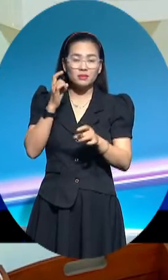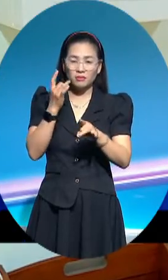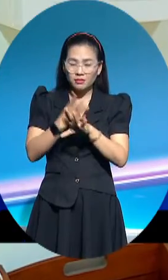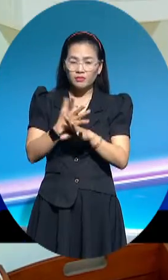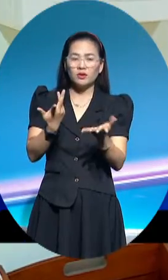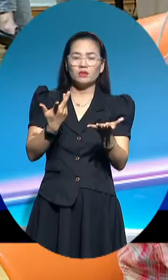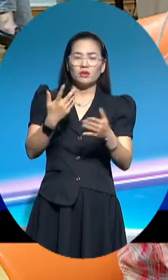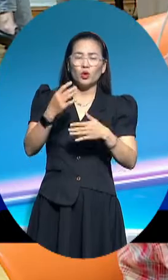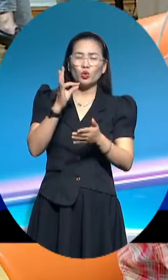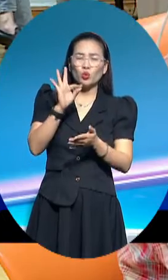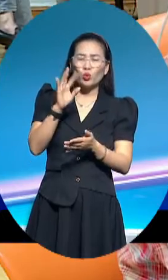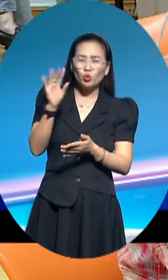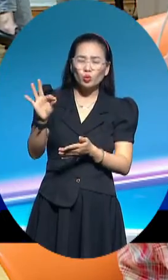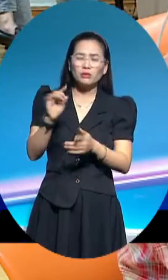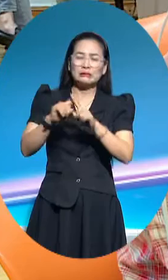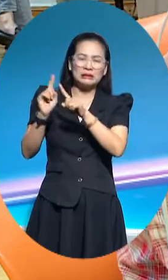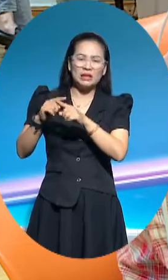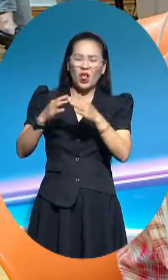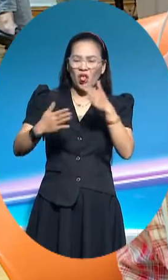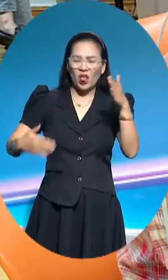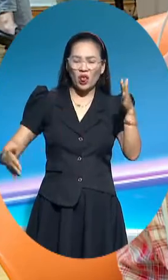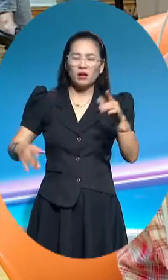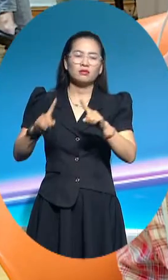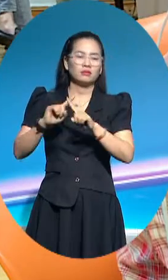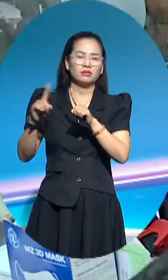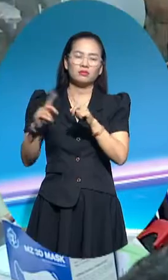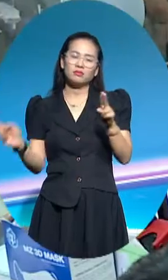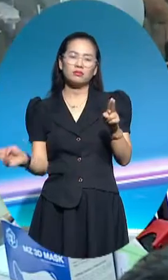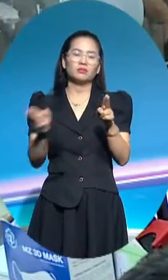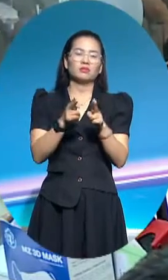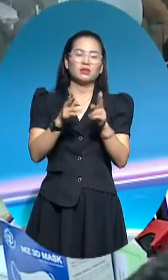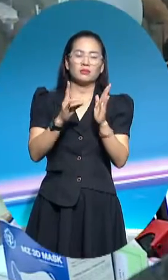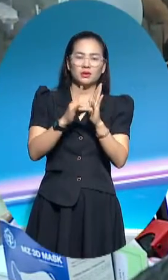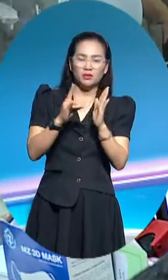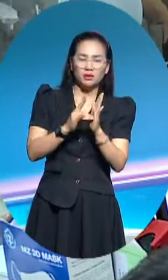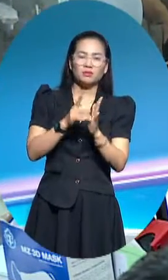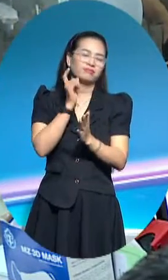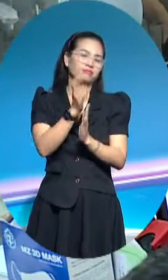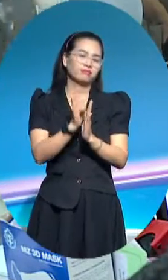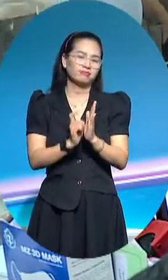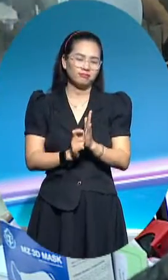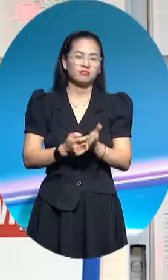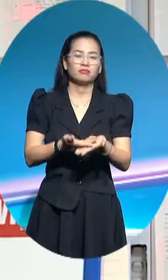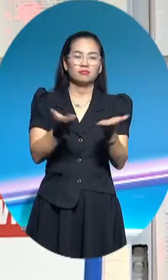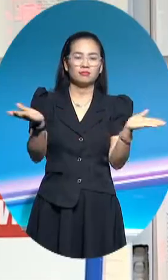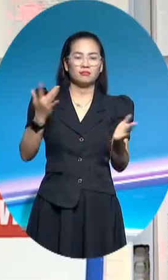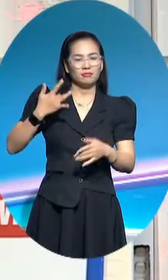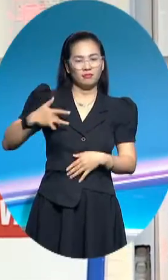thời gian đảm bảo chi trả đúng đủ kịp thời chế độ bảo hiểm xã hội bảo hiểm y tế bảo hiểm thất nghiệp cho người tham gia và thủ